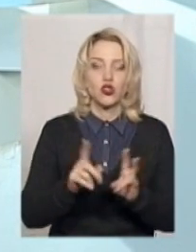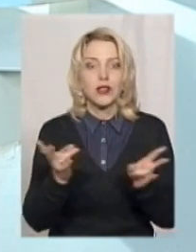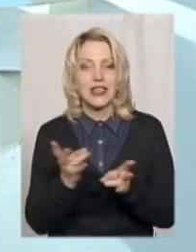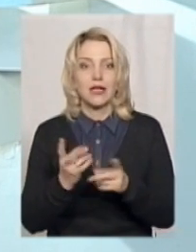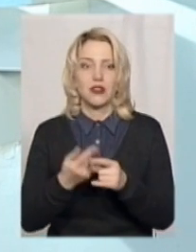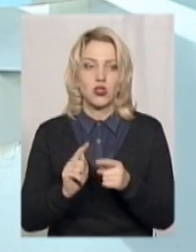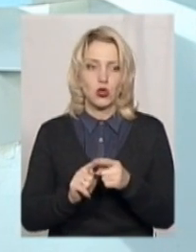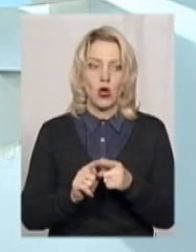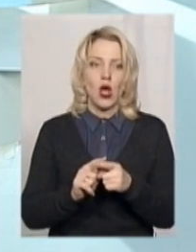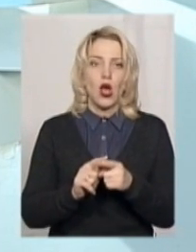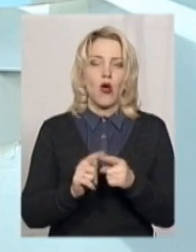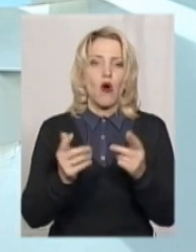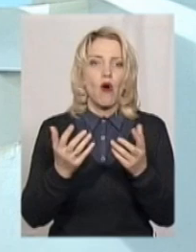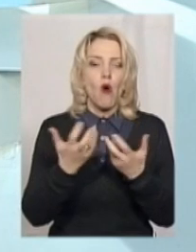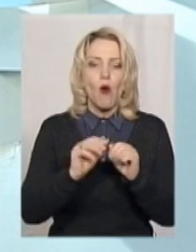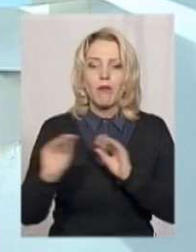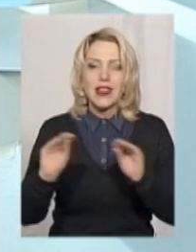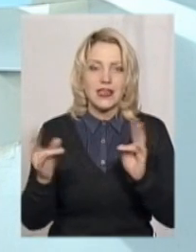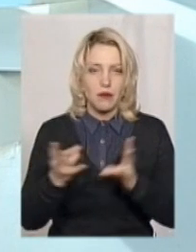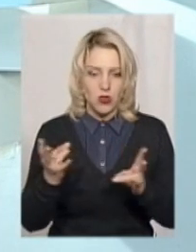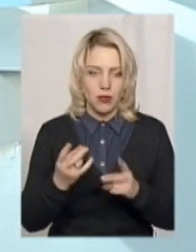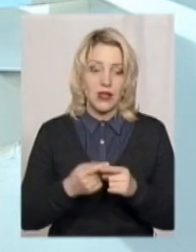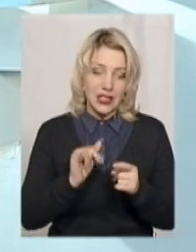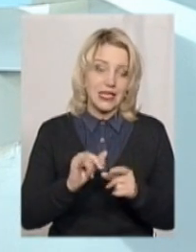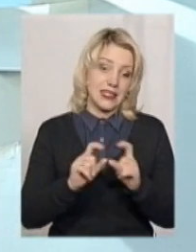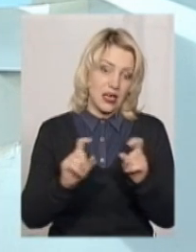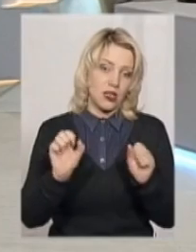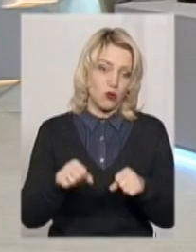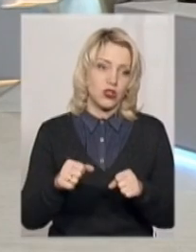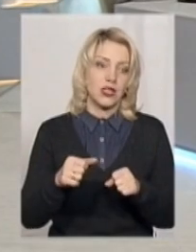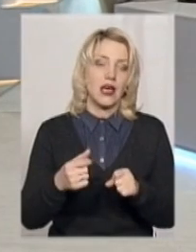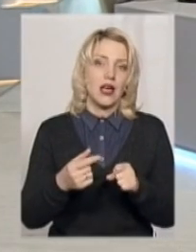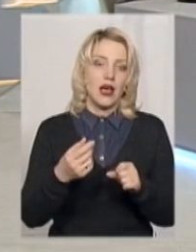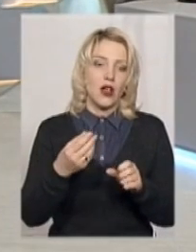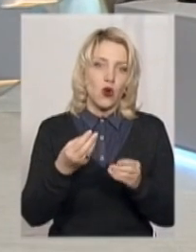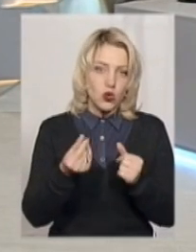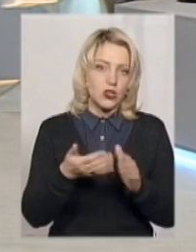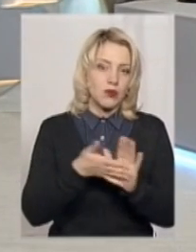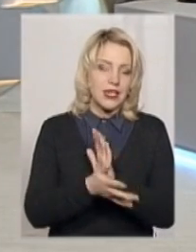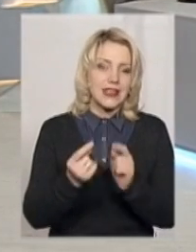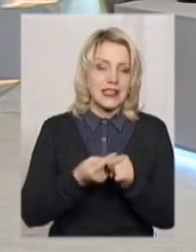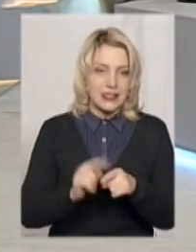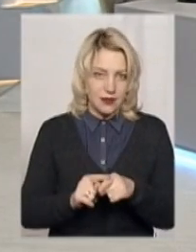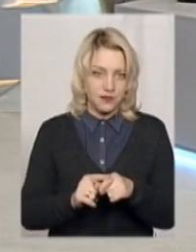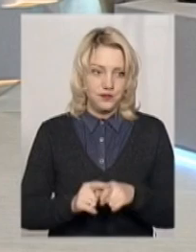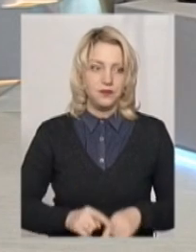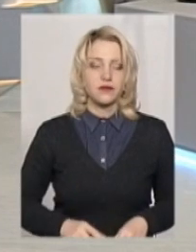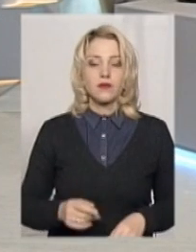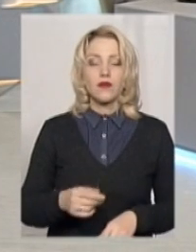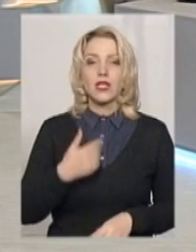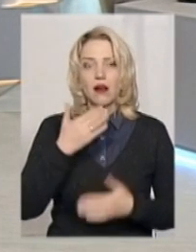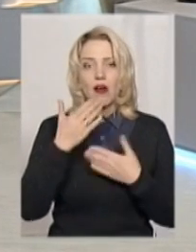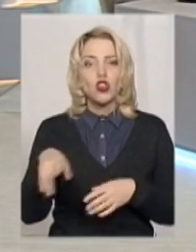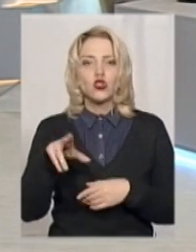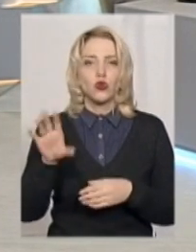обладнання конкретній дитині потрібно, і заклад може цих 30% коштів потратити саме на це. До речі, щодо обладнання, як на